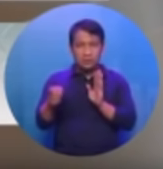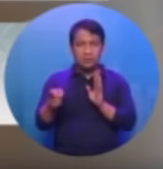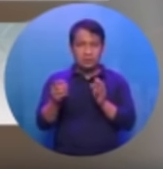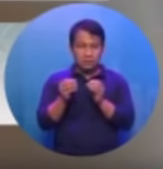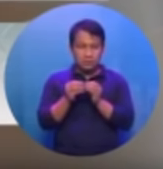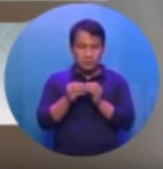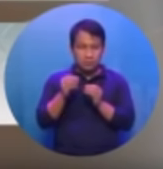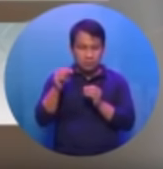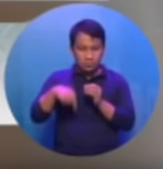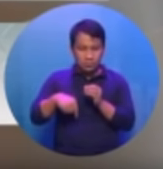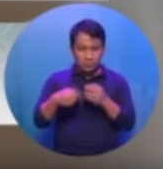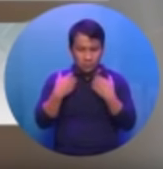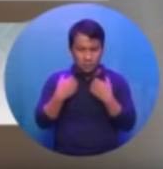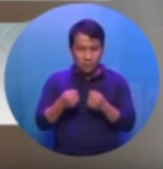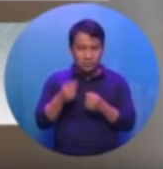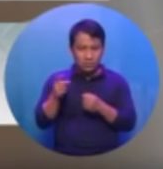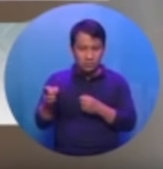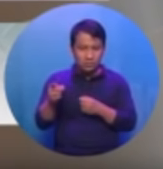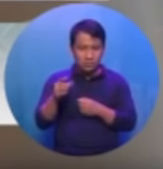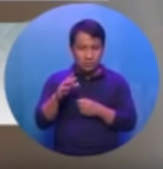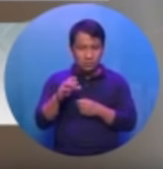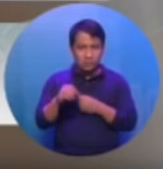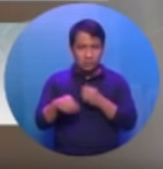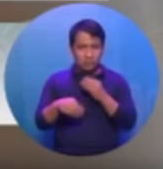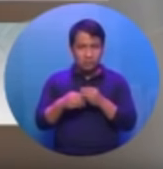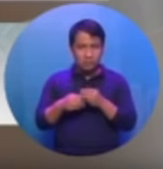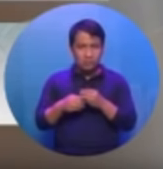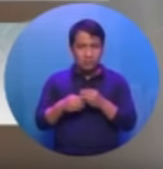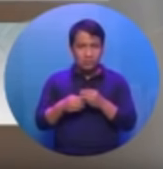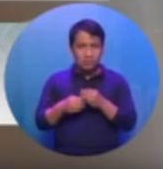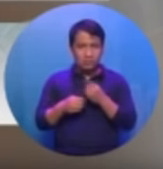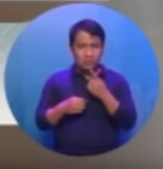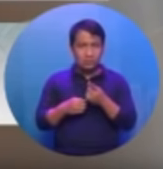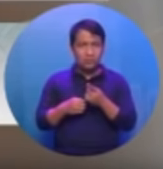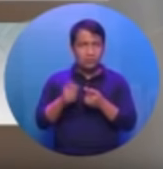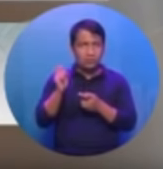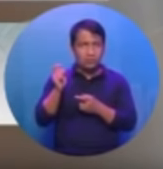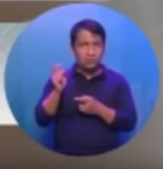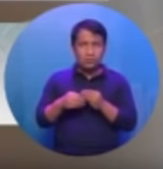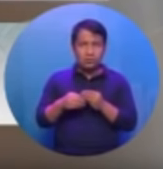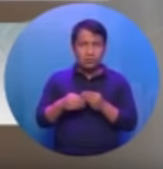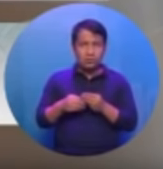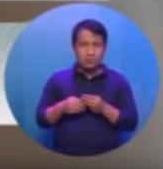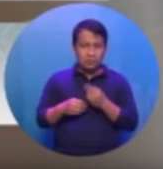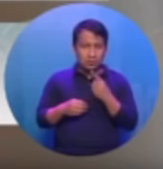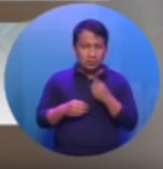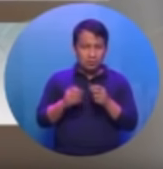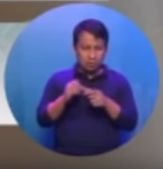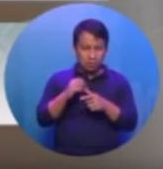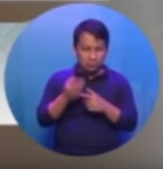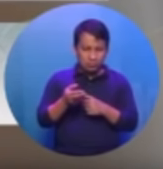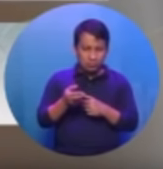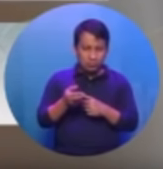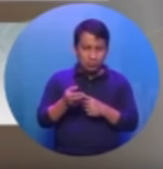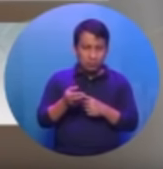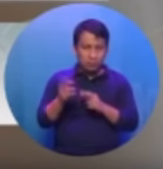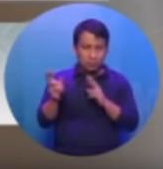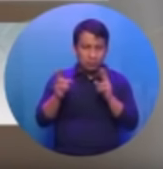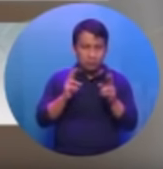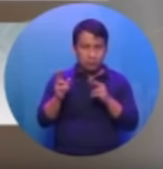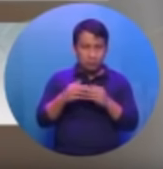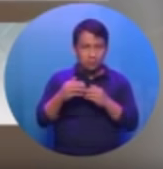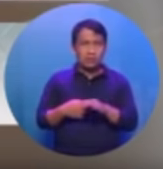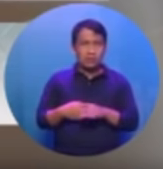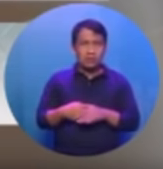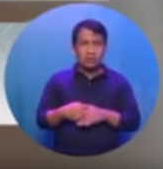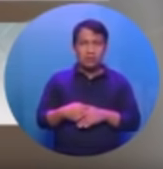lalong lalakas po yung kaso ninyo nang sa gayon mapapabilis yung annulment process. Okay? Pwede po natin gamitin yung mga